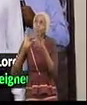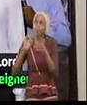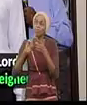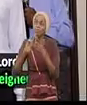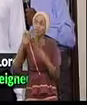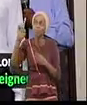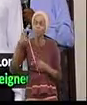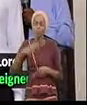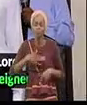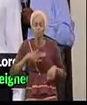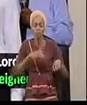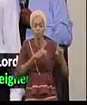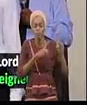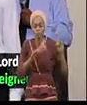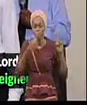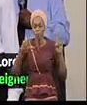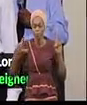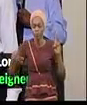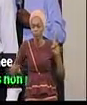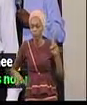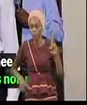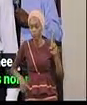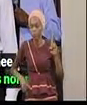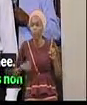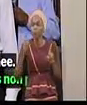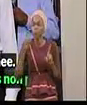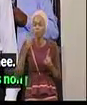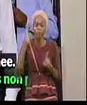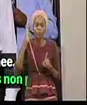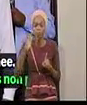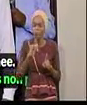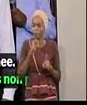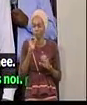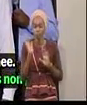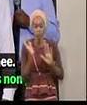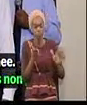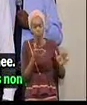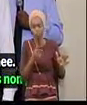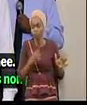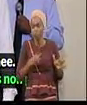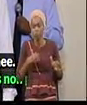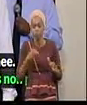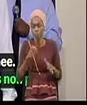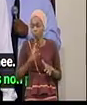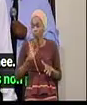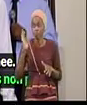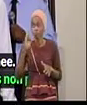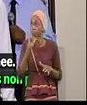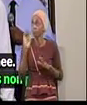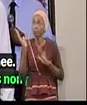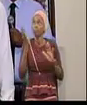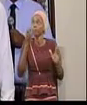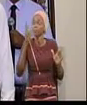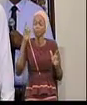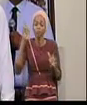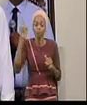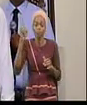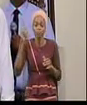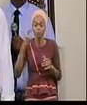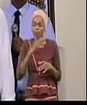ملكك يا ربي لا هتسيبني ولا